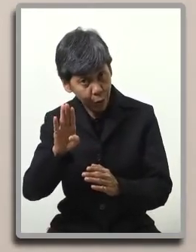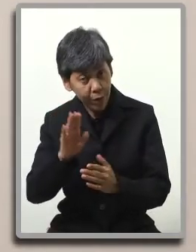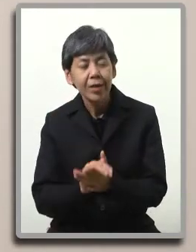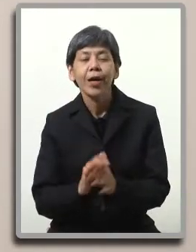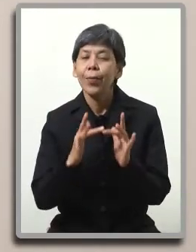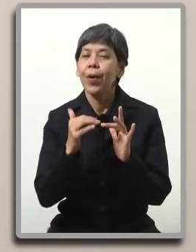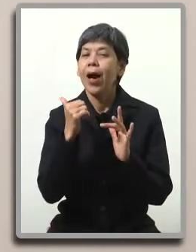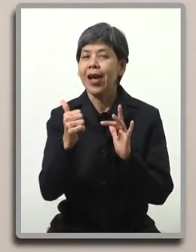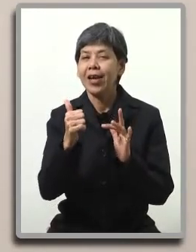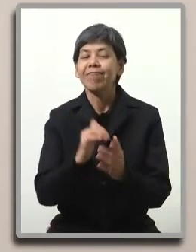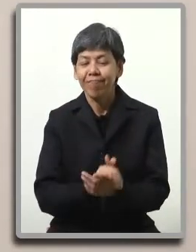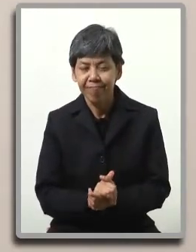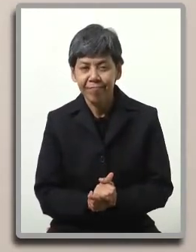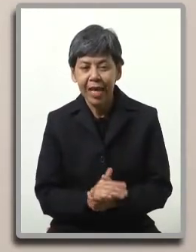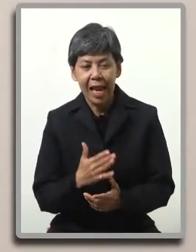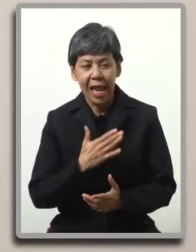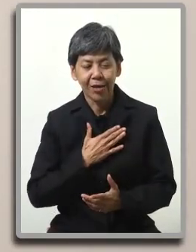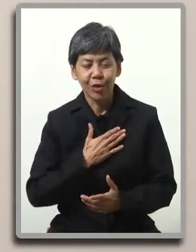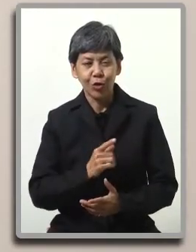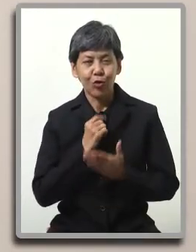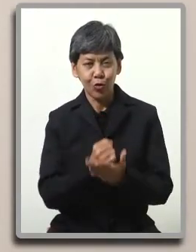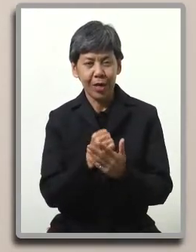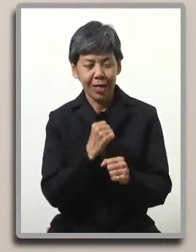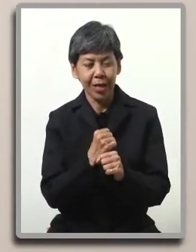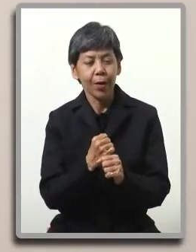ทางโซเชียลมีเดียของเรานะครับแล้วเราจะเป็น